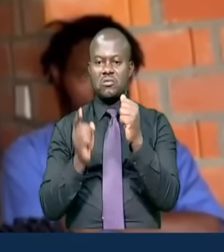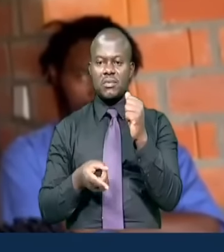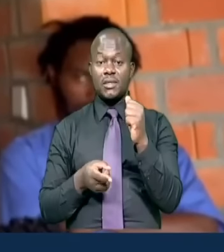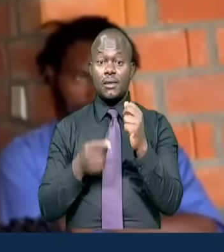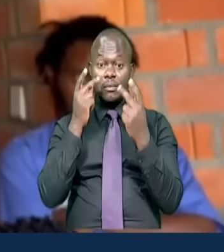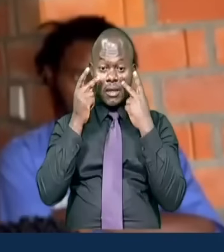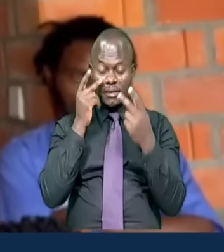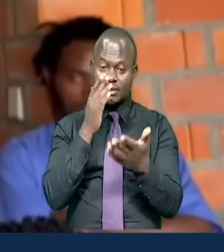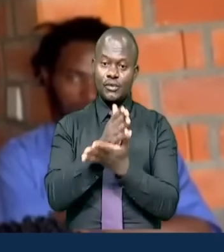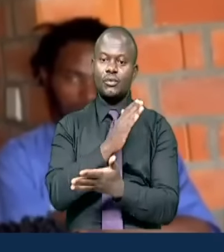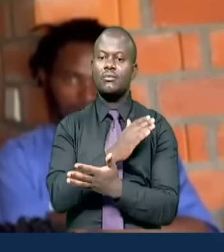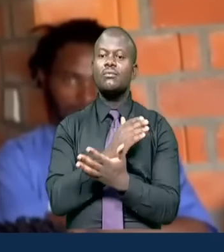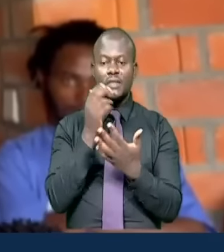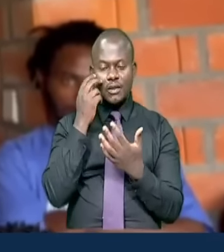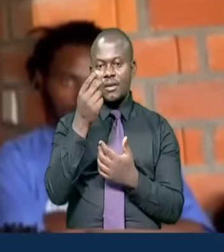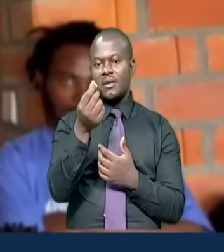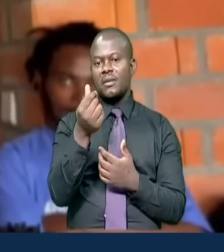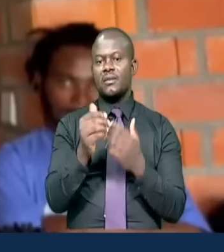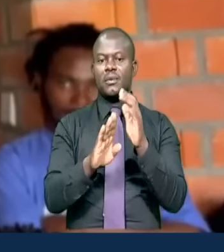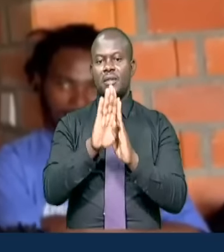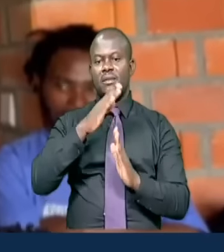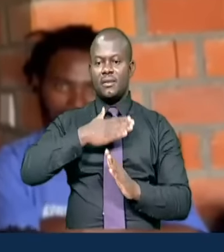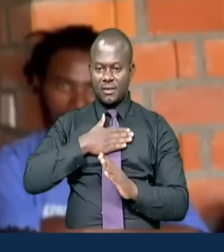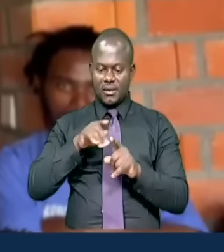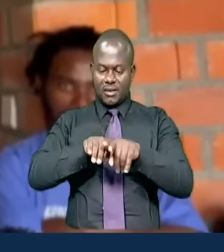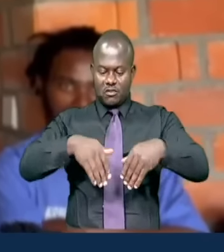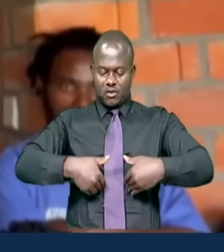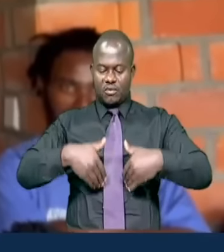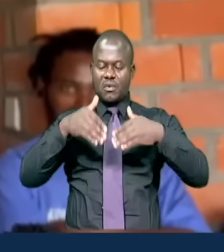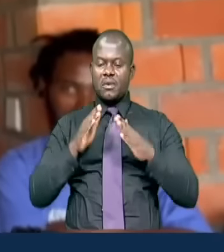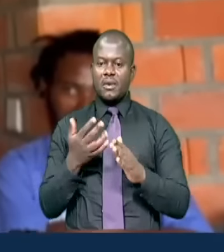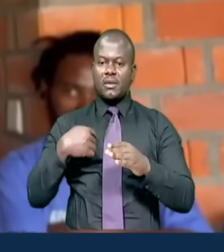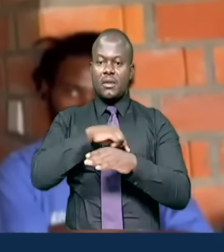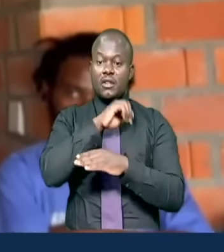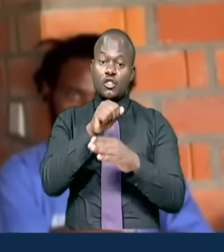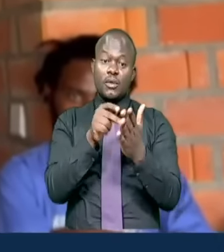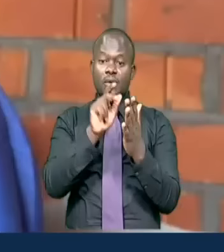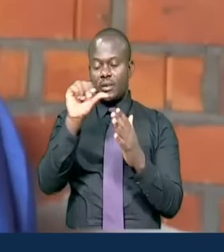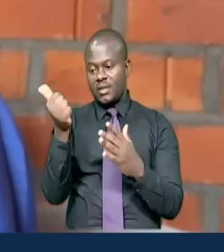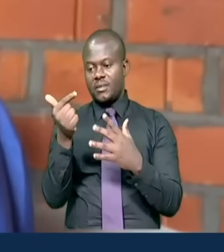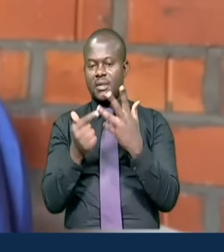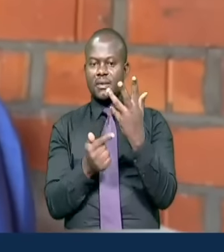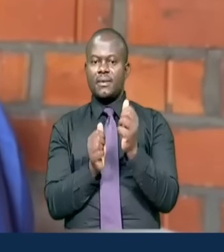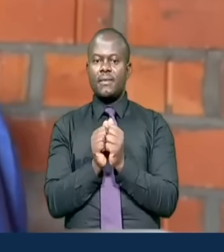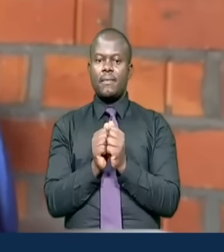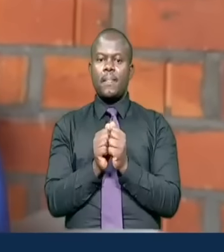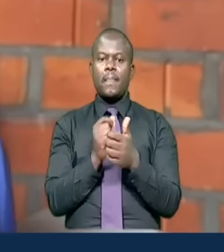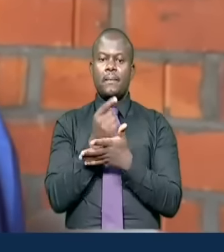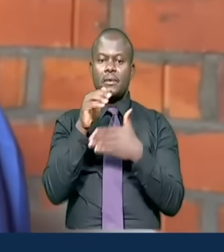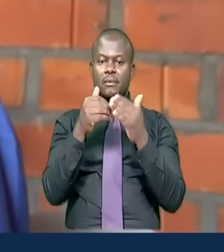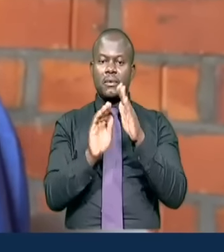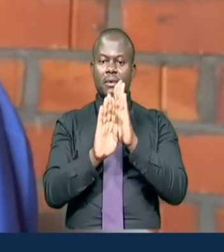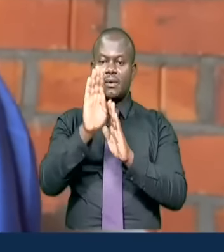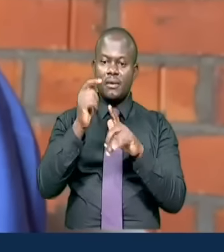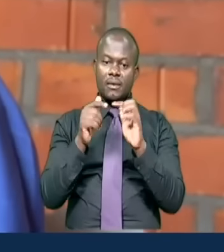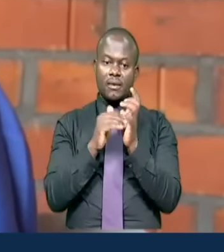murayabona turayabona cyane tukiteza imbere nyine nk'urubyiruko tukabasha kwigurira n'ibindi bintu umva bituma umuntu yiteza imbere